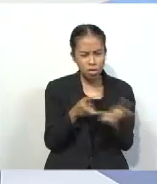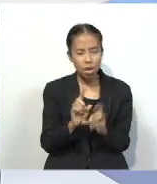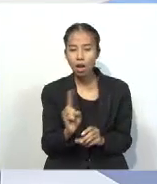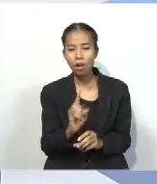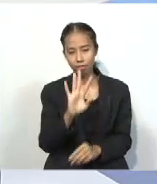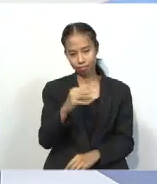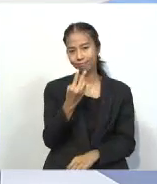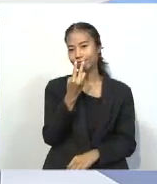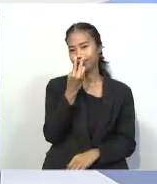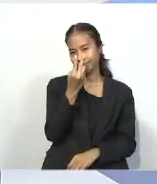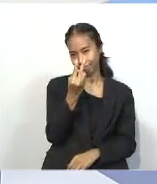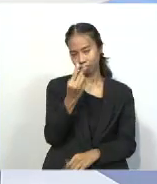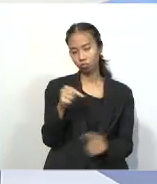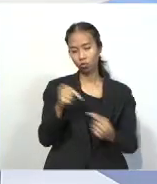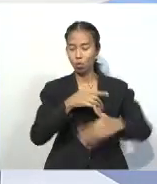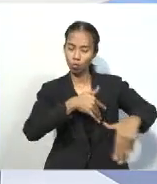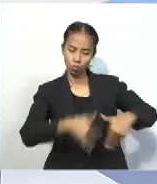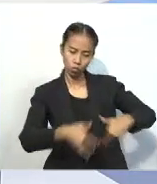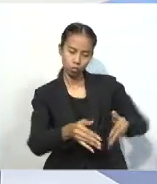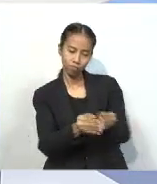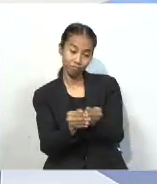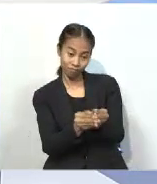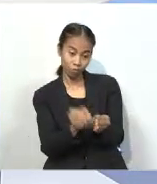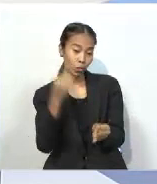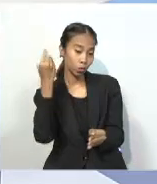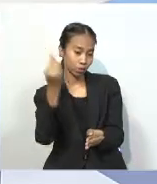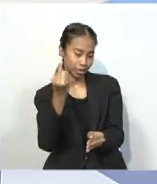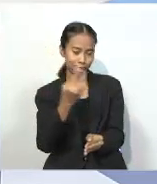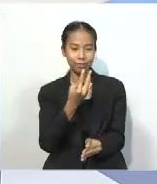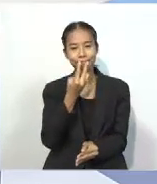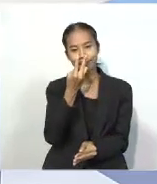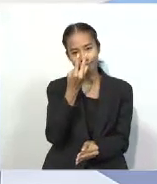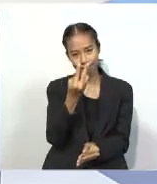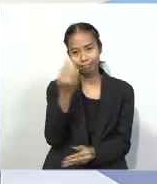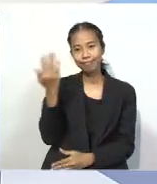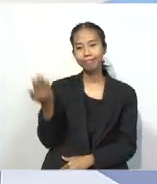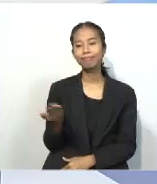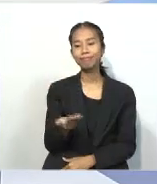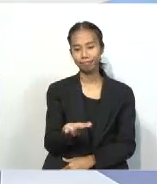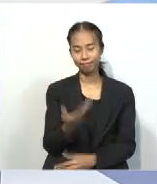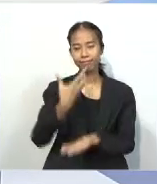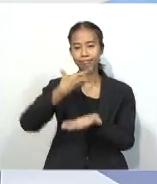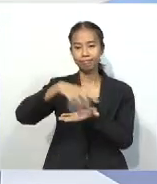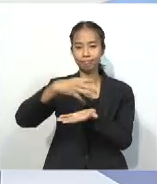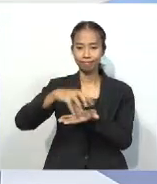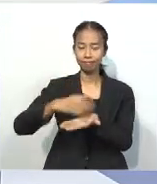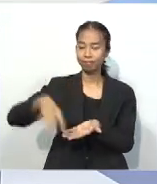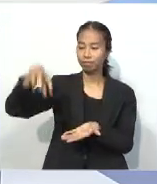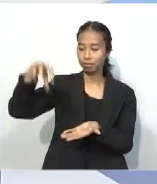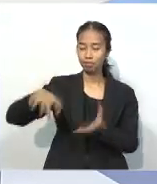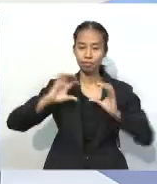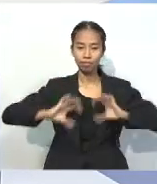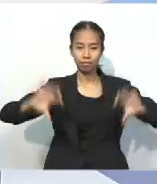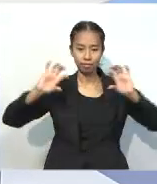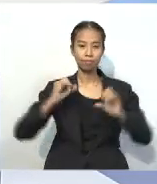ตามกันนะคะอยู่ในโครงการเชฟชุมชนเพื่อการท่องเที่ยวอย่างยั่งยืนนะคะดูบรรยากาศกับคุณสรดาเข็มเจริญรายงานสดมาจ